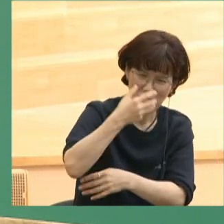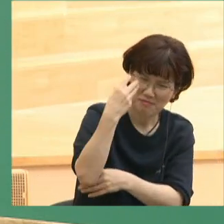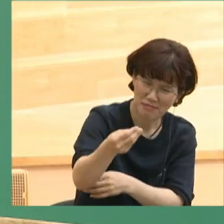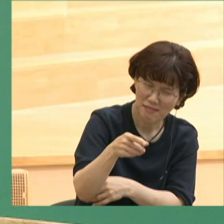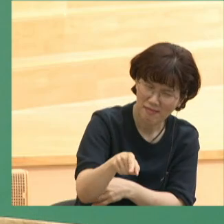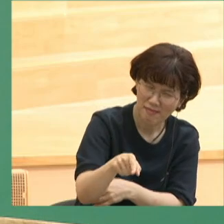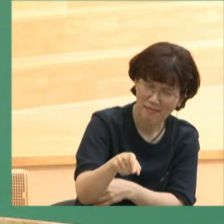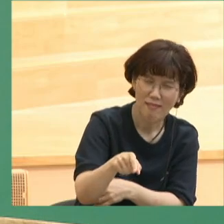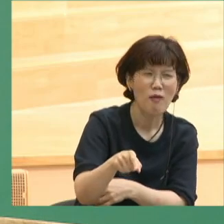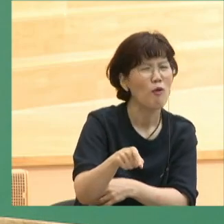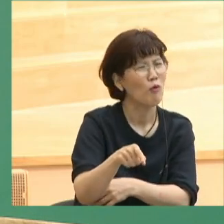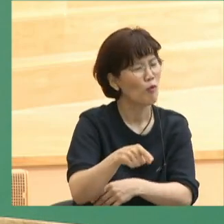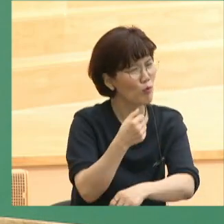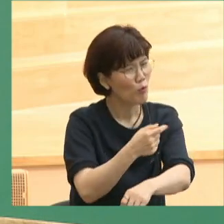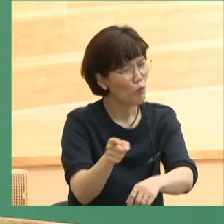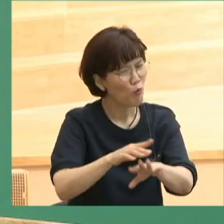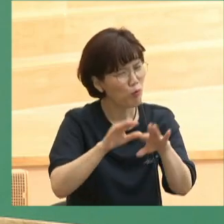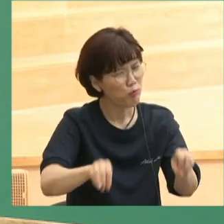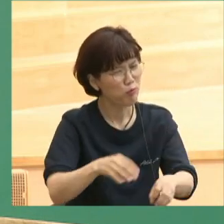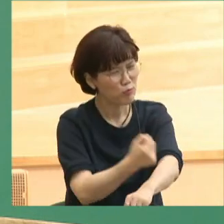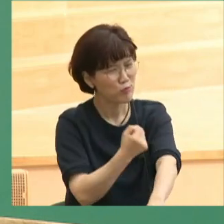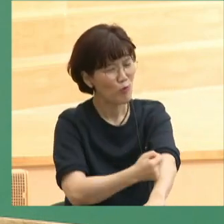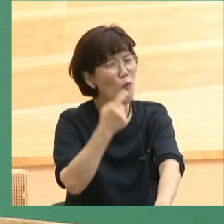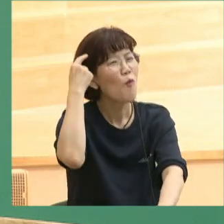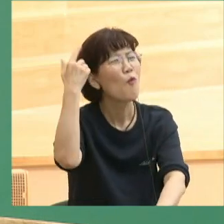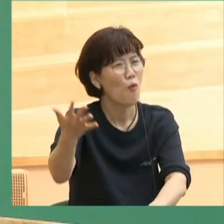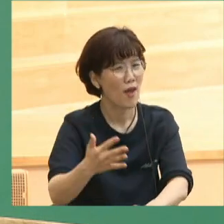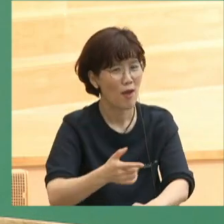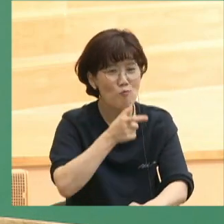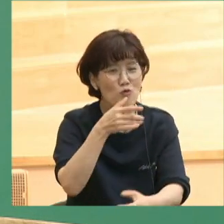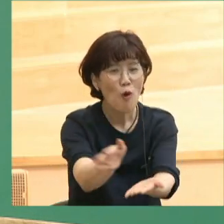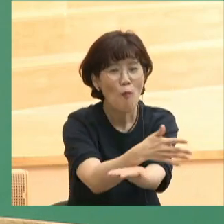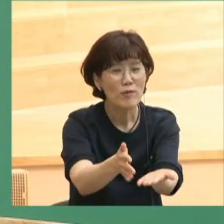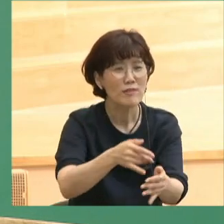이렇게 공연에 수고하나 왜 그러나 싶어가지고 물었더니